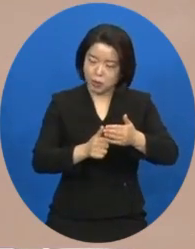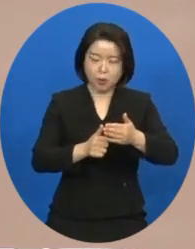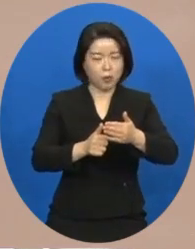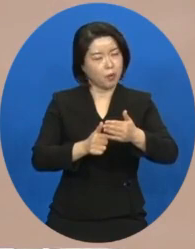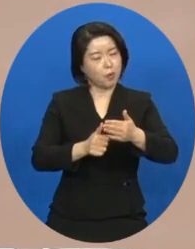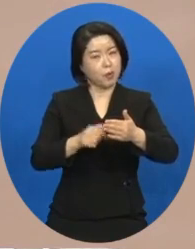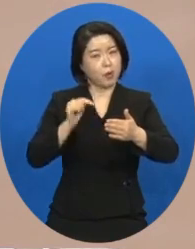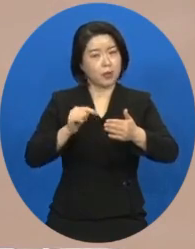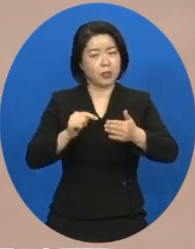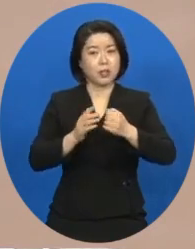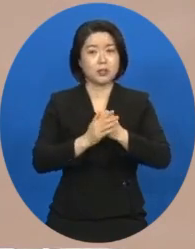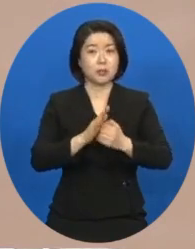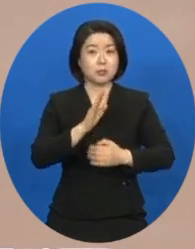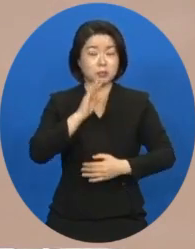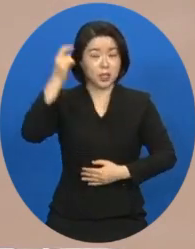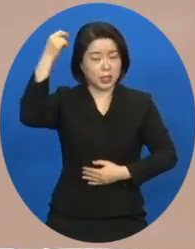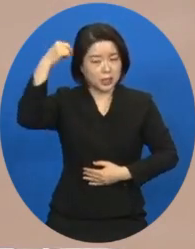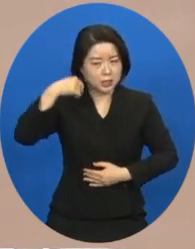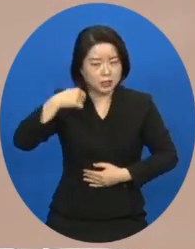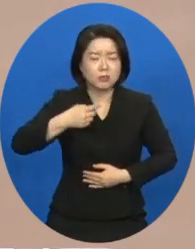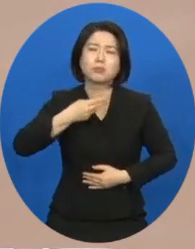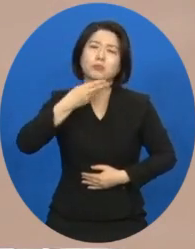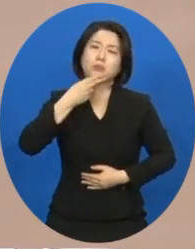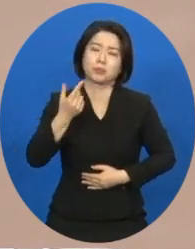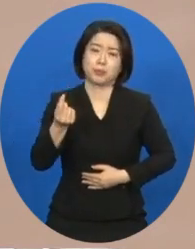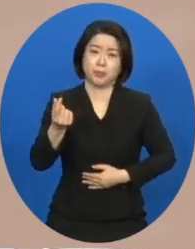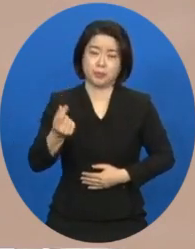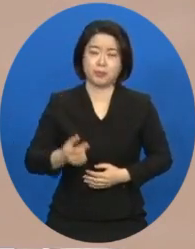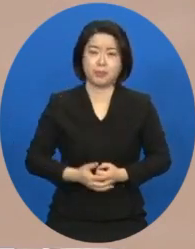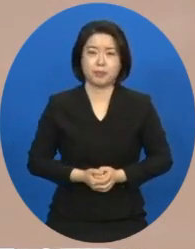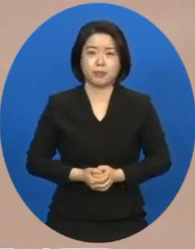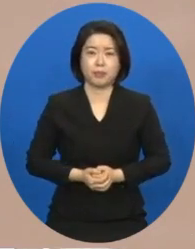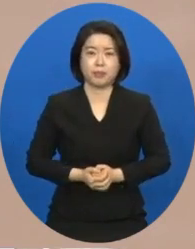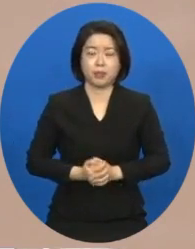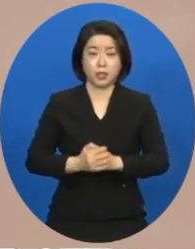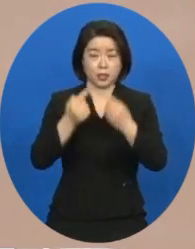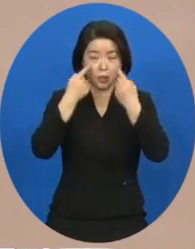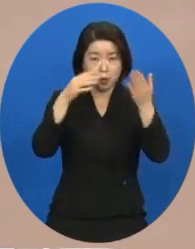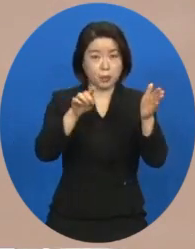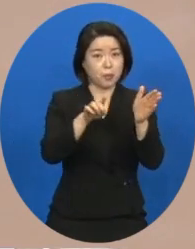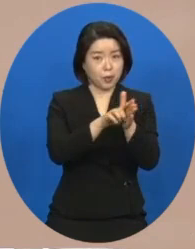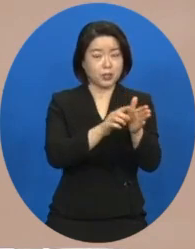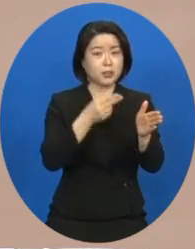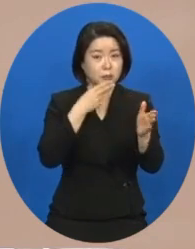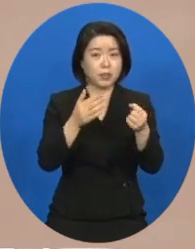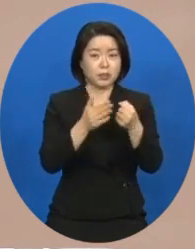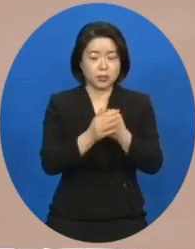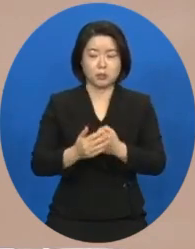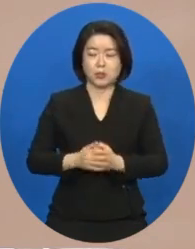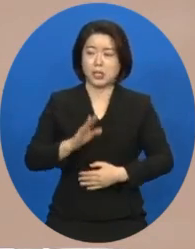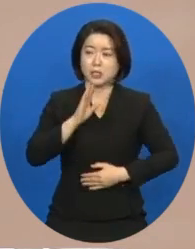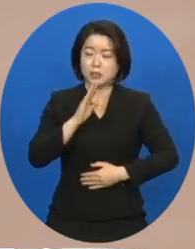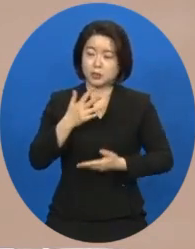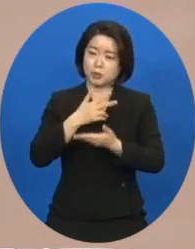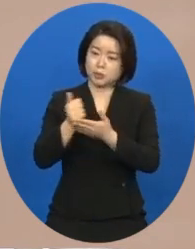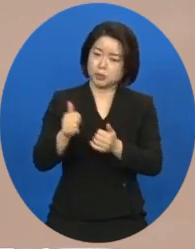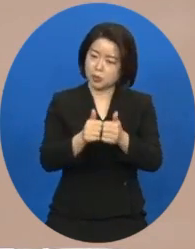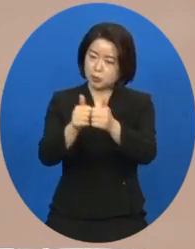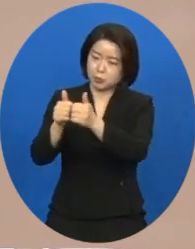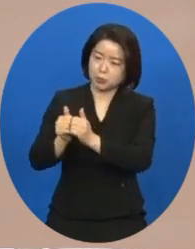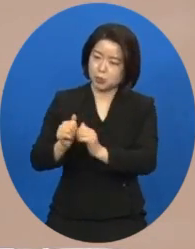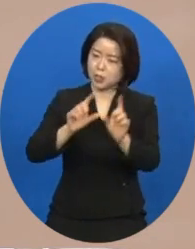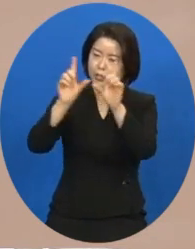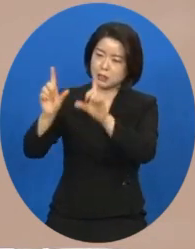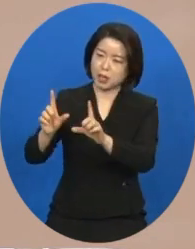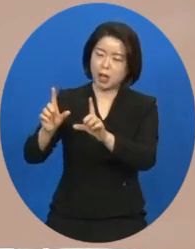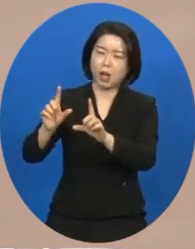그게 정말 실감나는 일이 아니었어요. 확신이 없으니까 실제로 주님과 동행하는 삶을 살 수